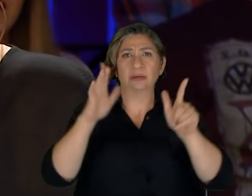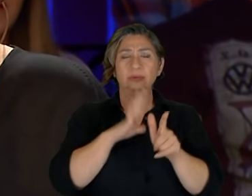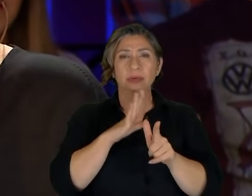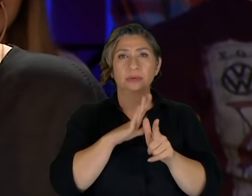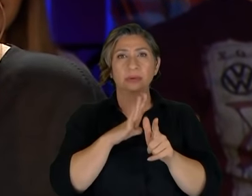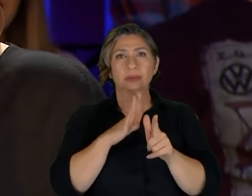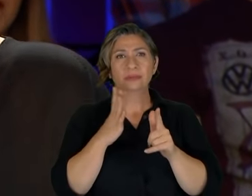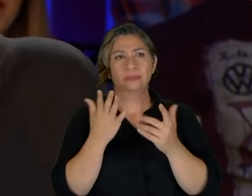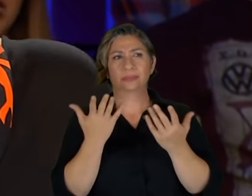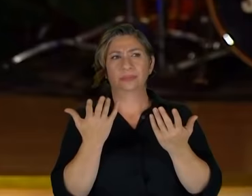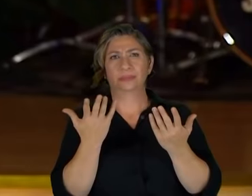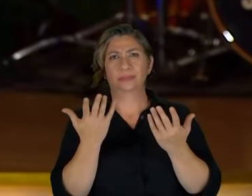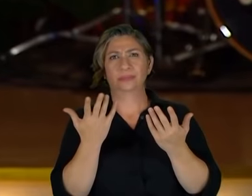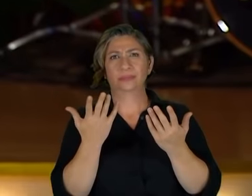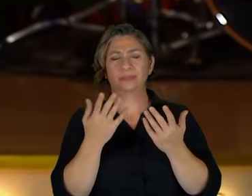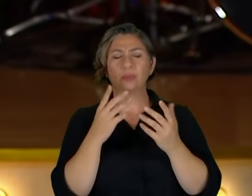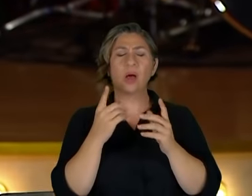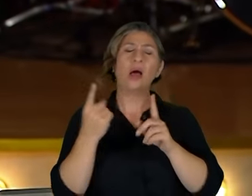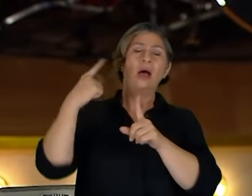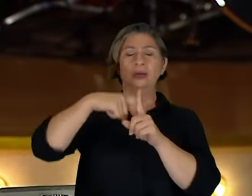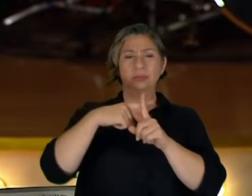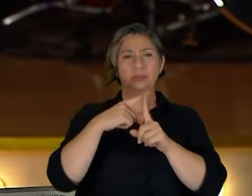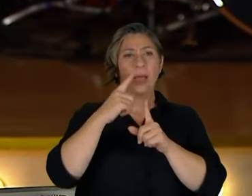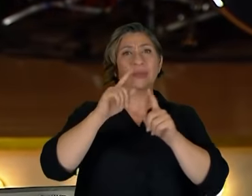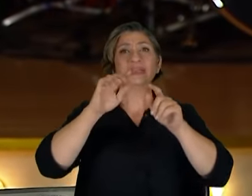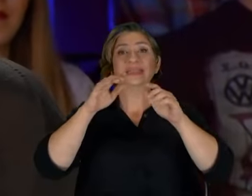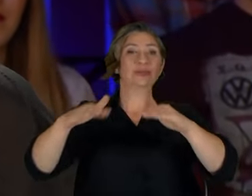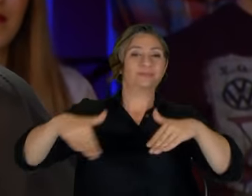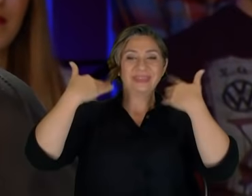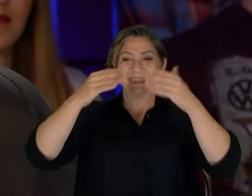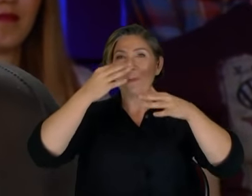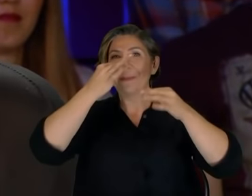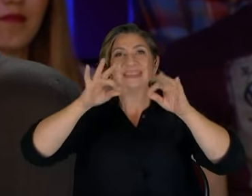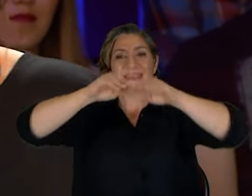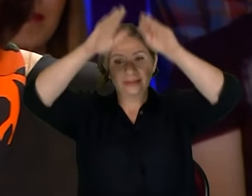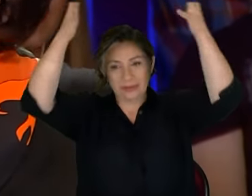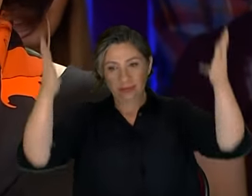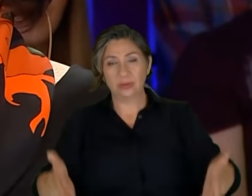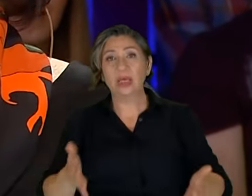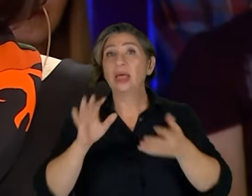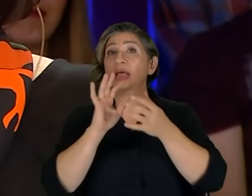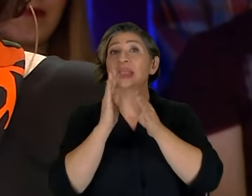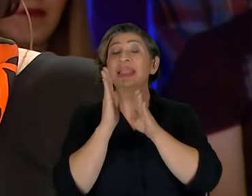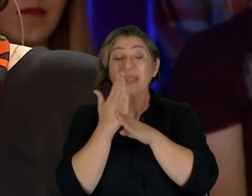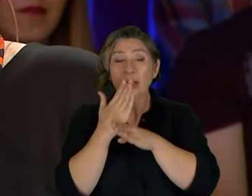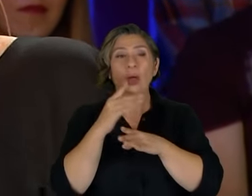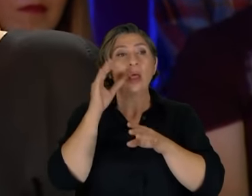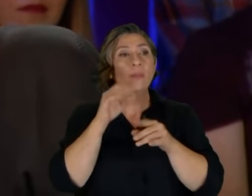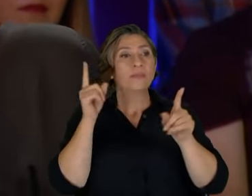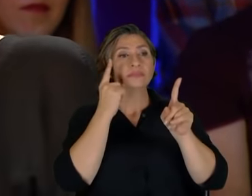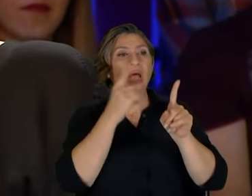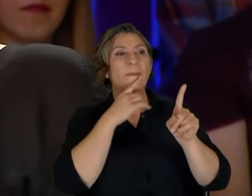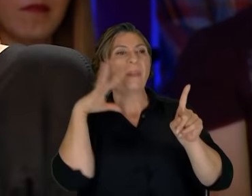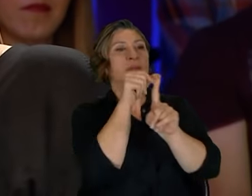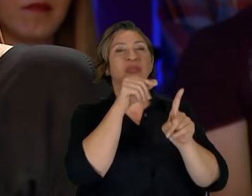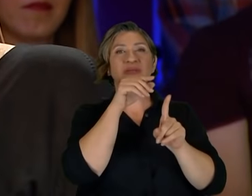diye başlardı bağırmaya. Ve onun üstüne bir çarşaf örterdik o temizlik yaparken. Hmm. Çünkü belli ki o ona bir kere